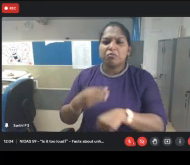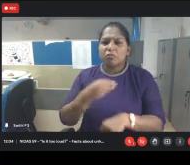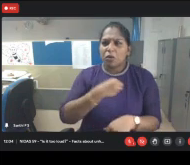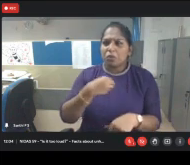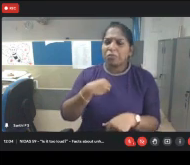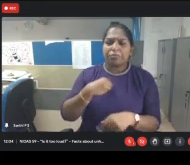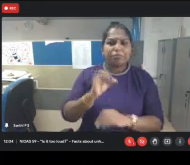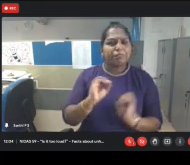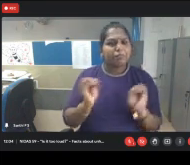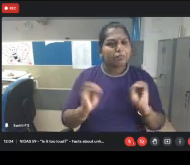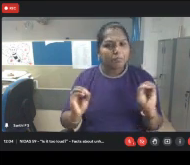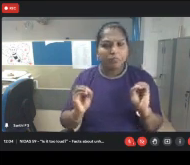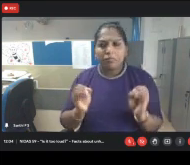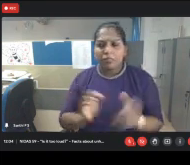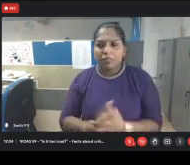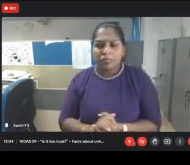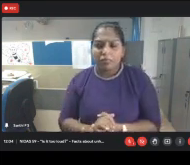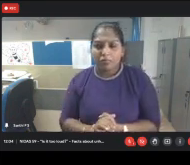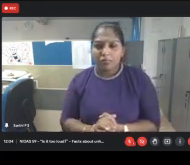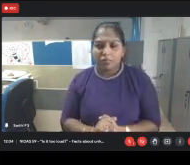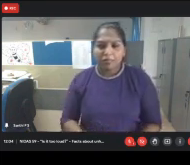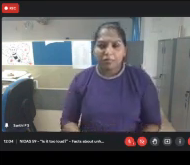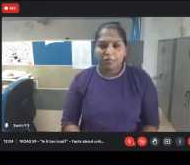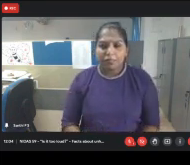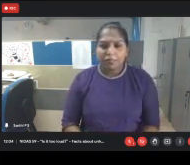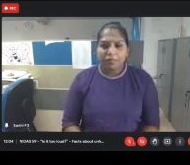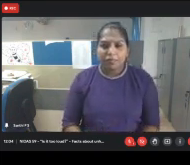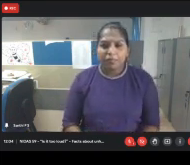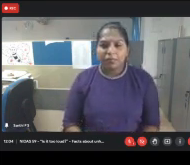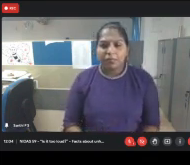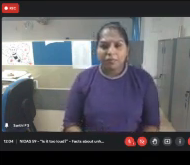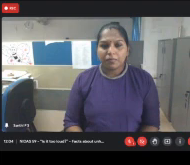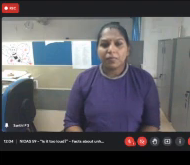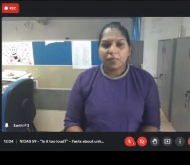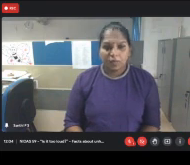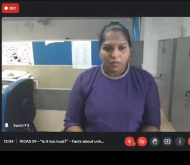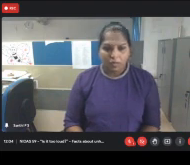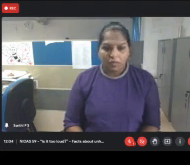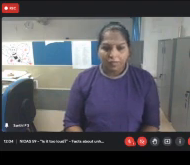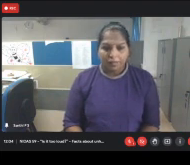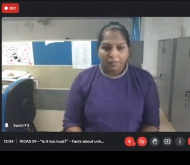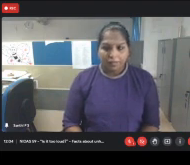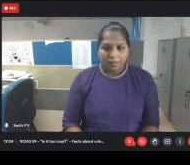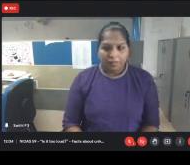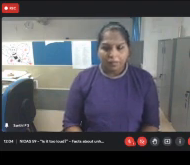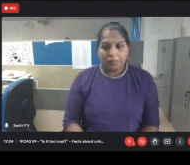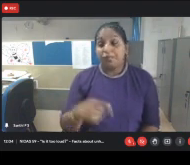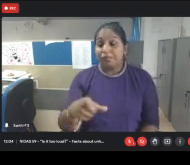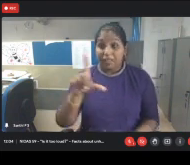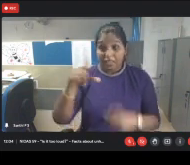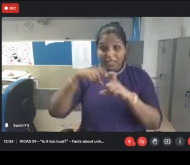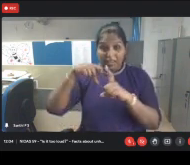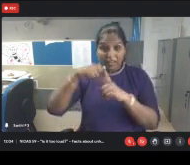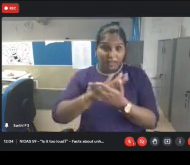സാറിന്റെ ജില്ലാ ആശുപത്രിയില് ഓഡിയോളജി വിഭാഗം ഉണ്ടോ സർ കാസർഗോഡ്? ഓഡിയോളജി വിഭാഗം ഉണ്ട്, പക്ഷെ അത് എല്ലാ